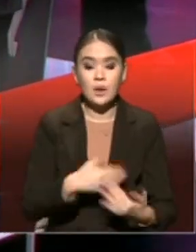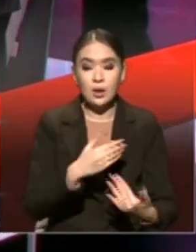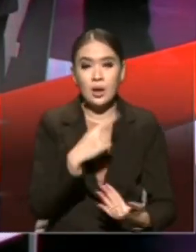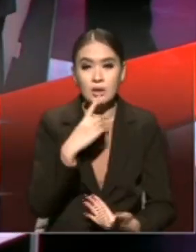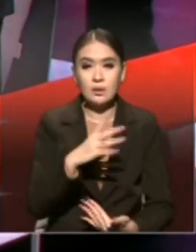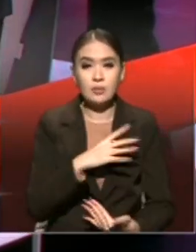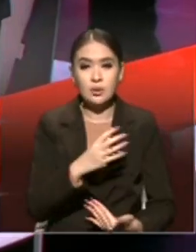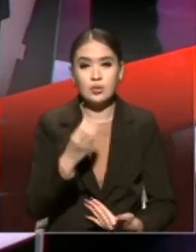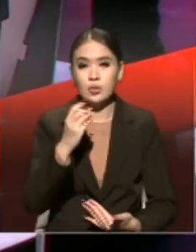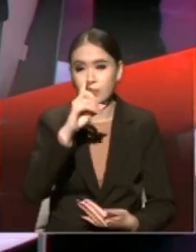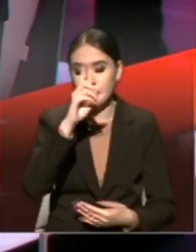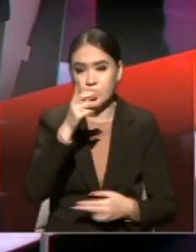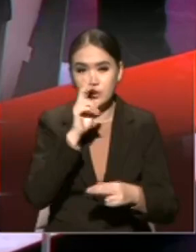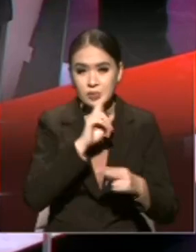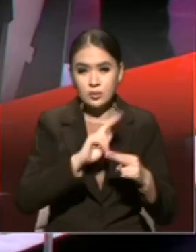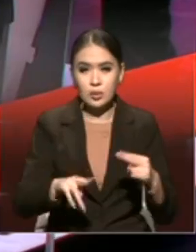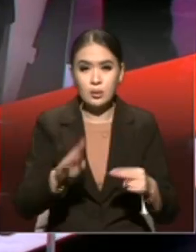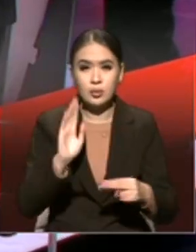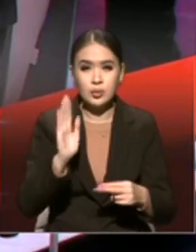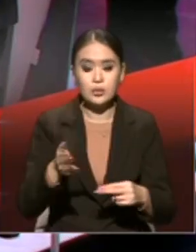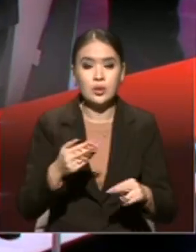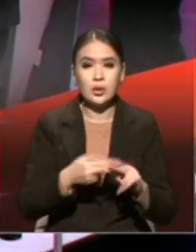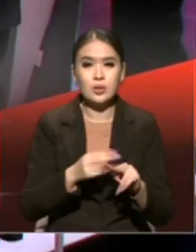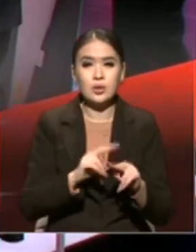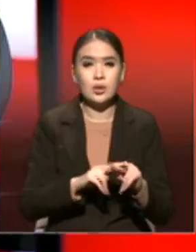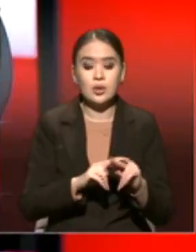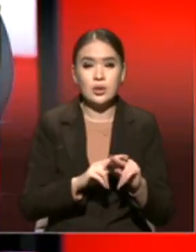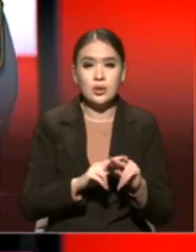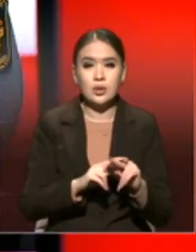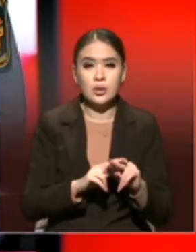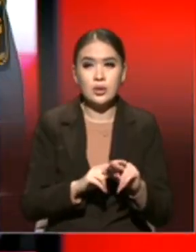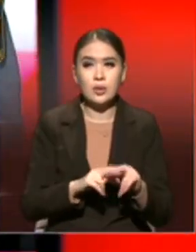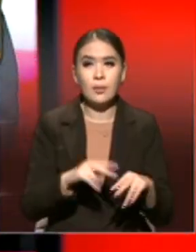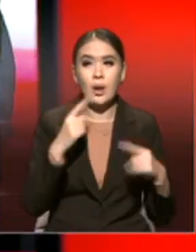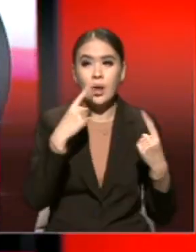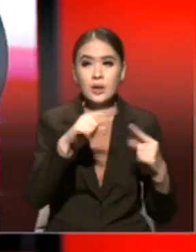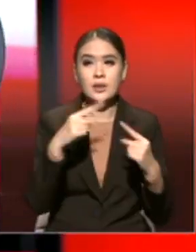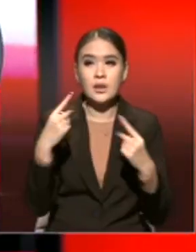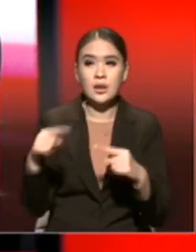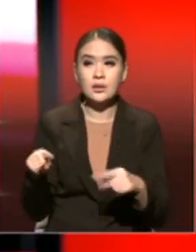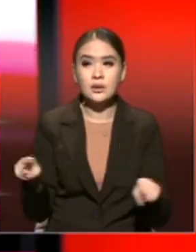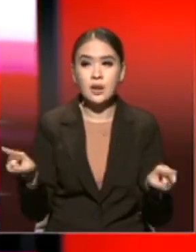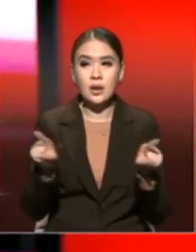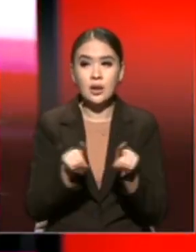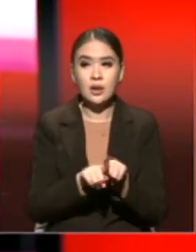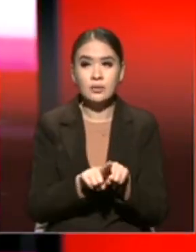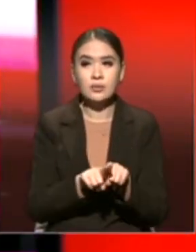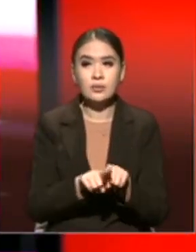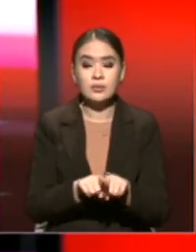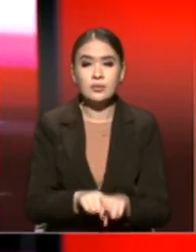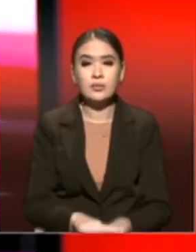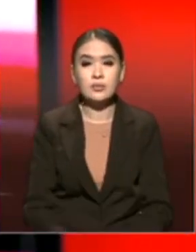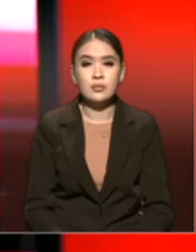біз бір жылдығымызды жоғалтамыз. Оның ішінде ата-аналар да кірісіп отыр. Одан кейін басқадай жаңағыдай мына